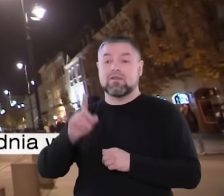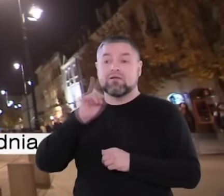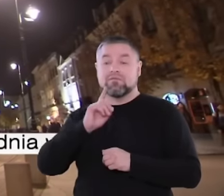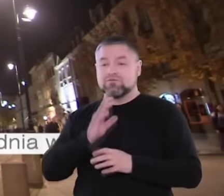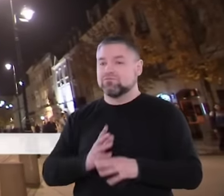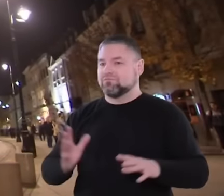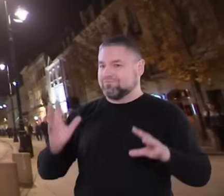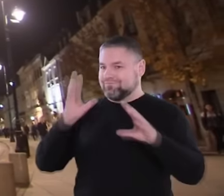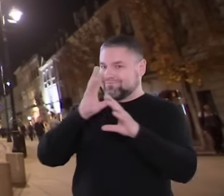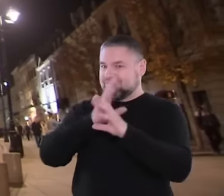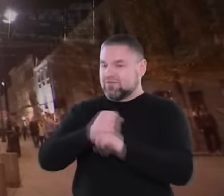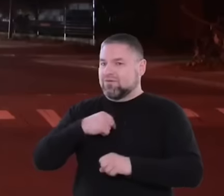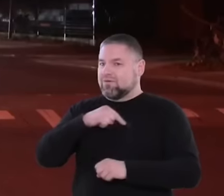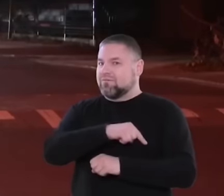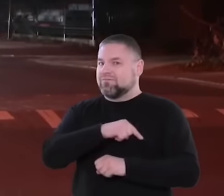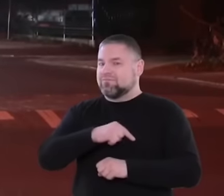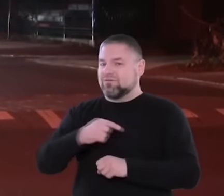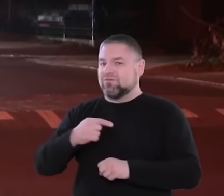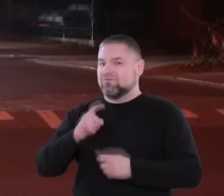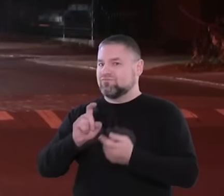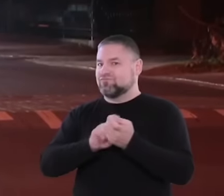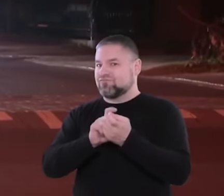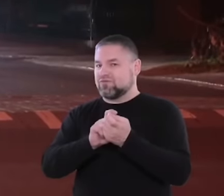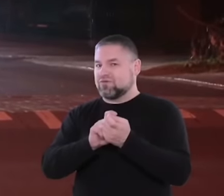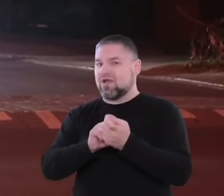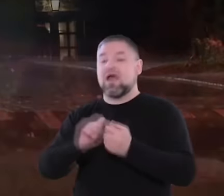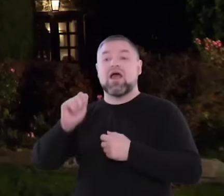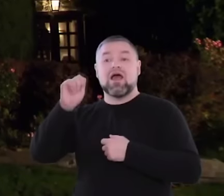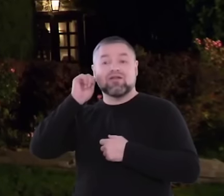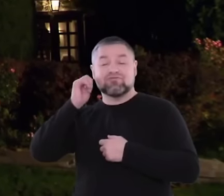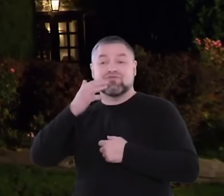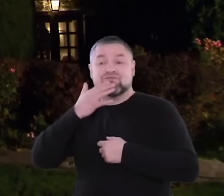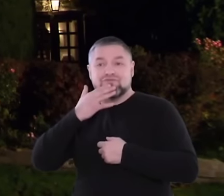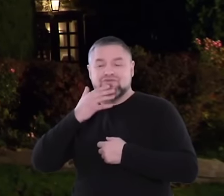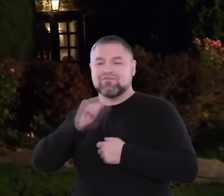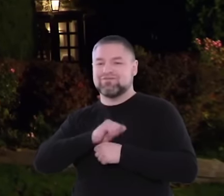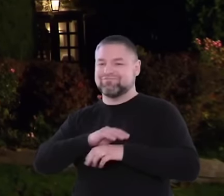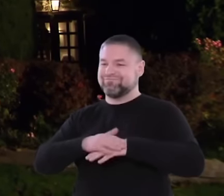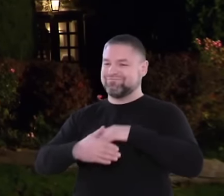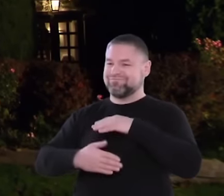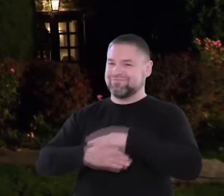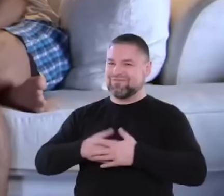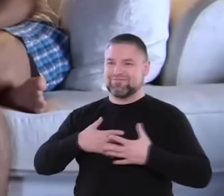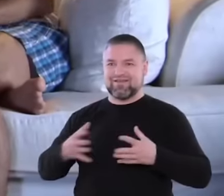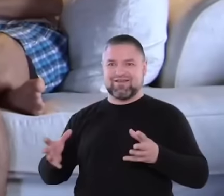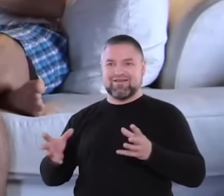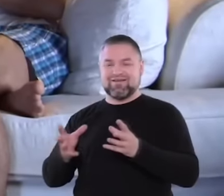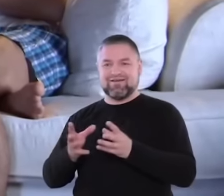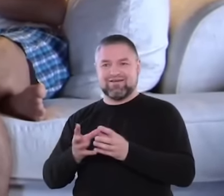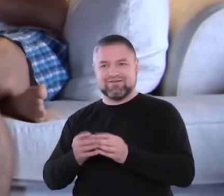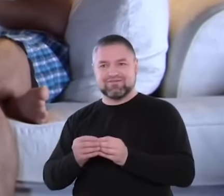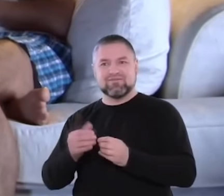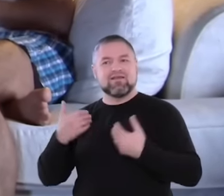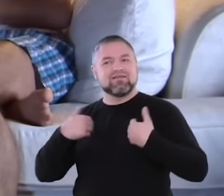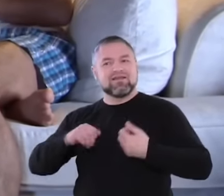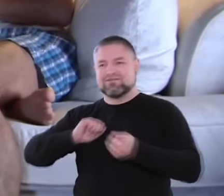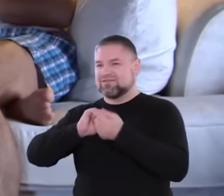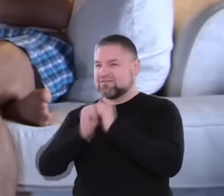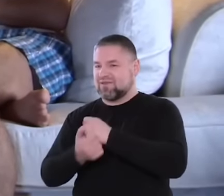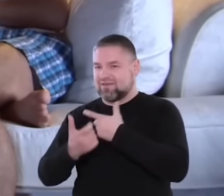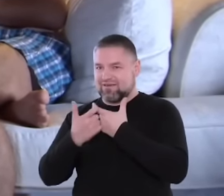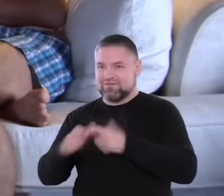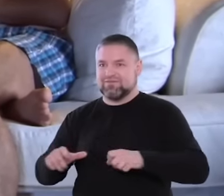30-latek zapomniał już o incydencie pod firmą, a Anita zapewniła go, że jest szczęśliwa w ich związku i nie zamierza niczego